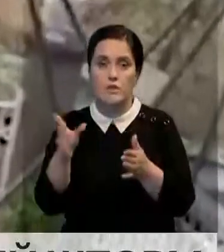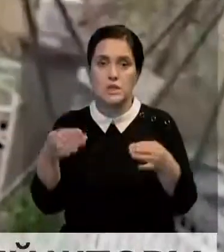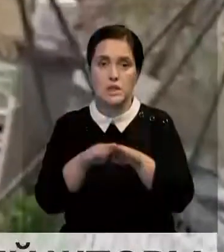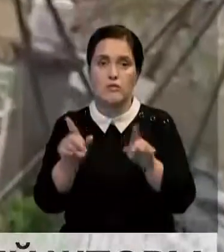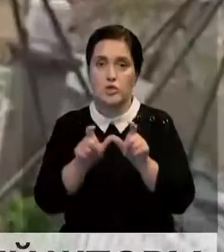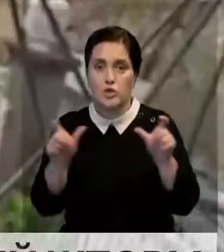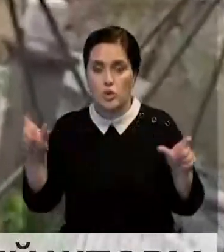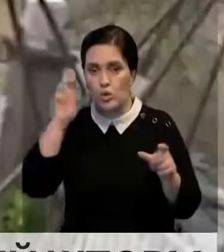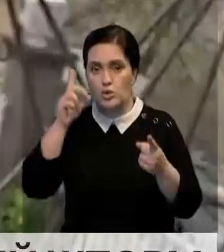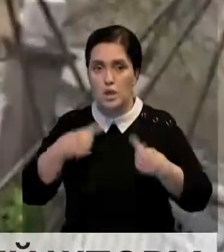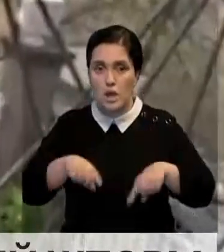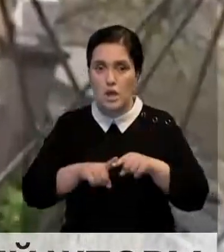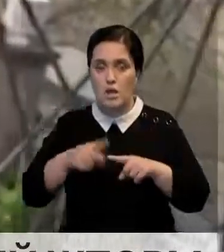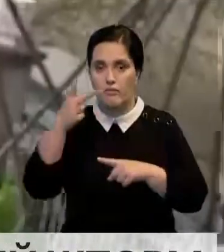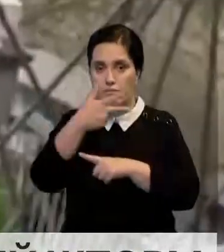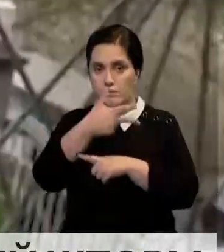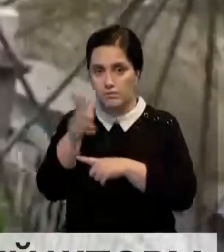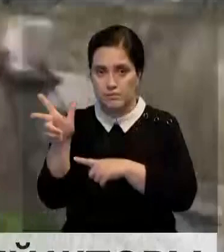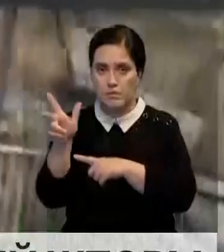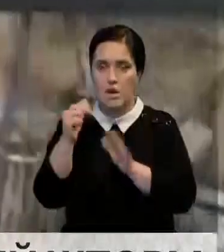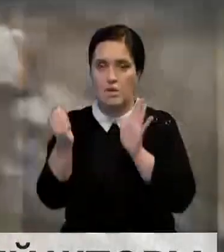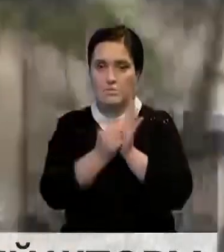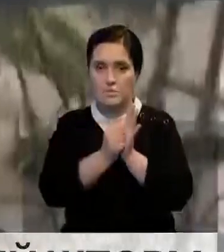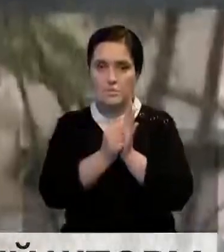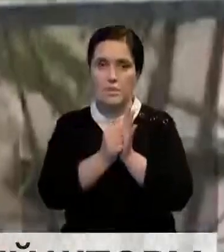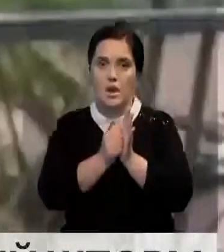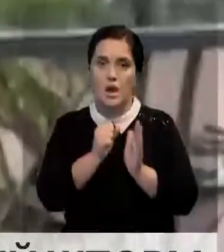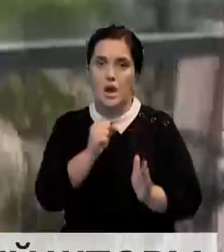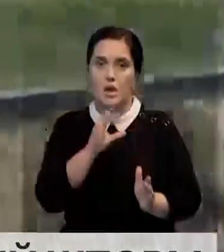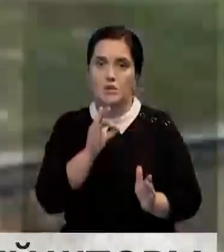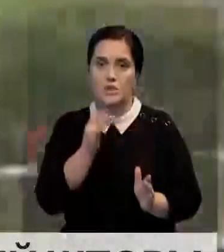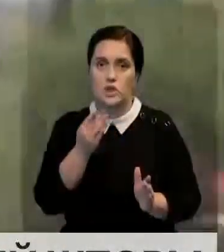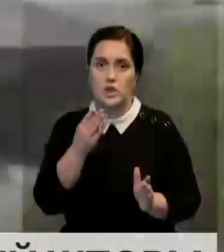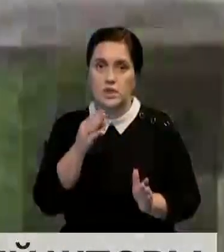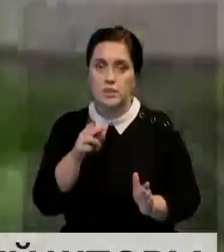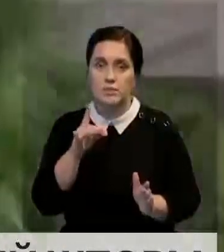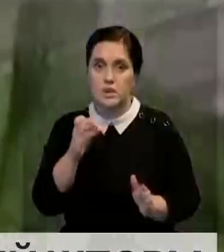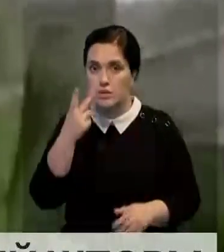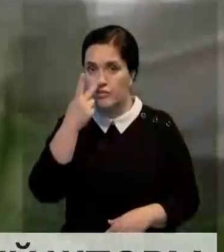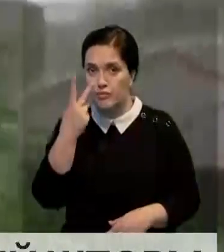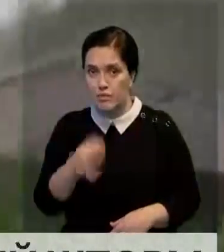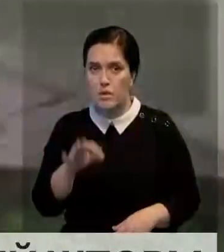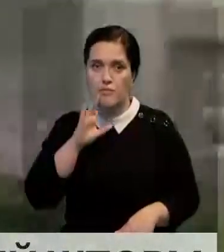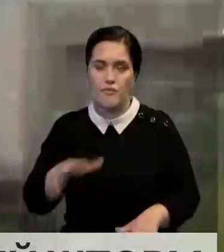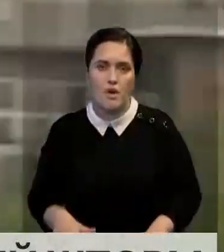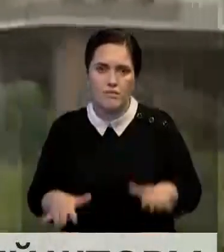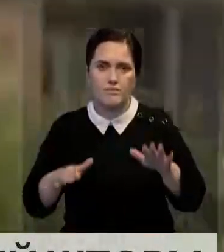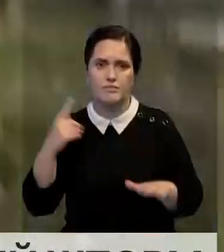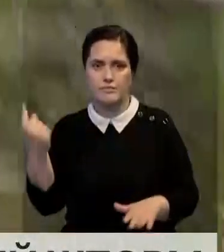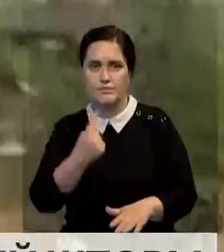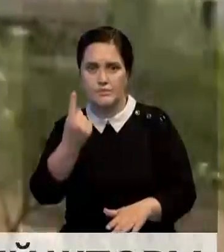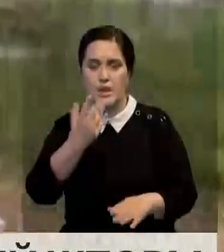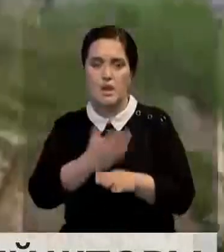школы и государственные учреждения. На кадрах, опубликованных Associated Press, видны последствия шторма. Затопленные улицы и сломанные